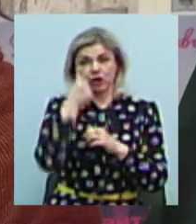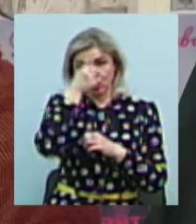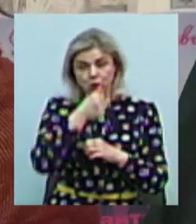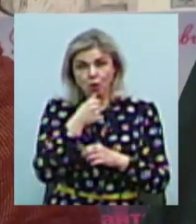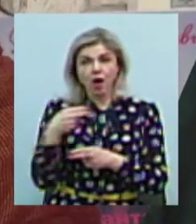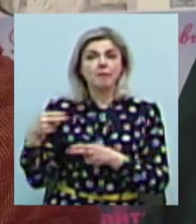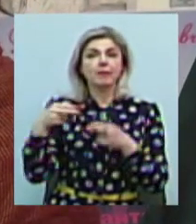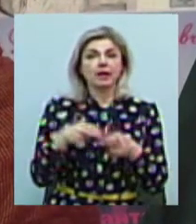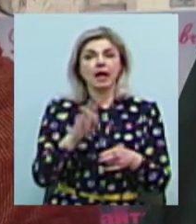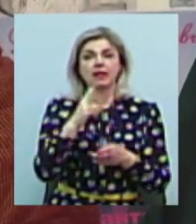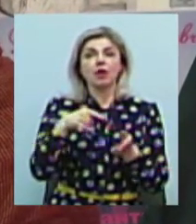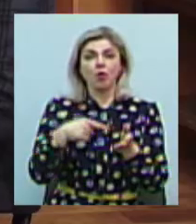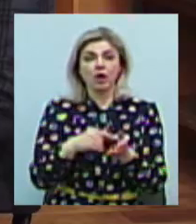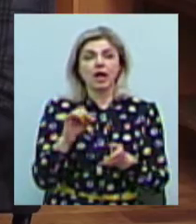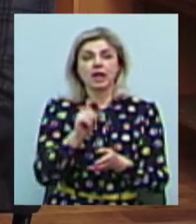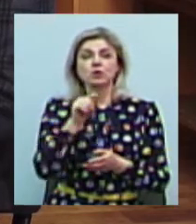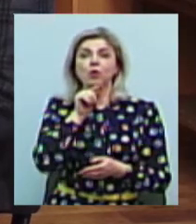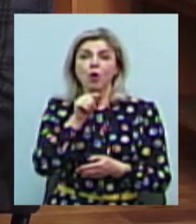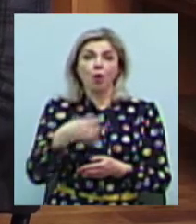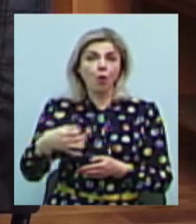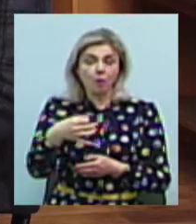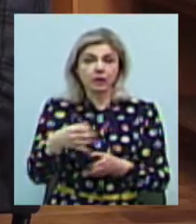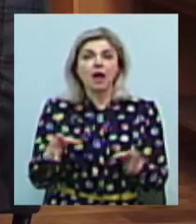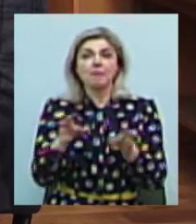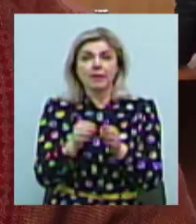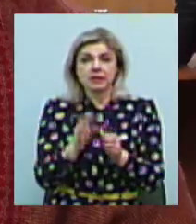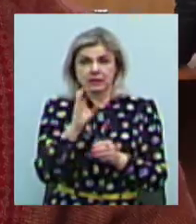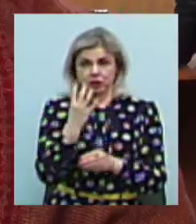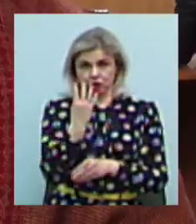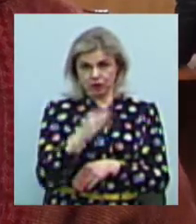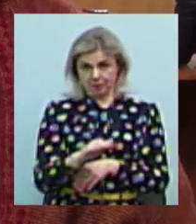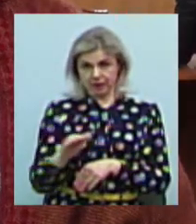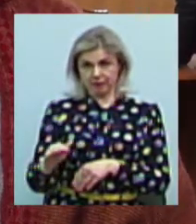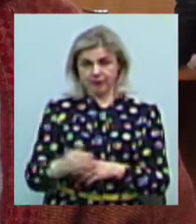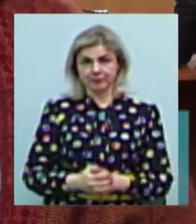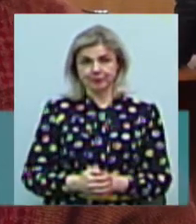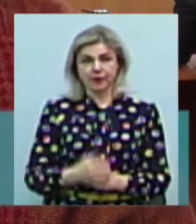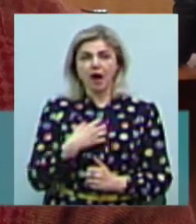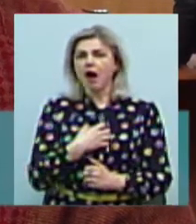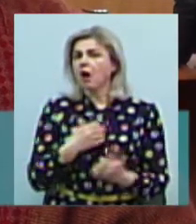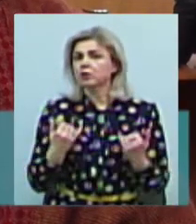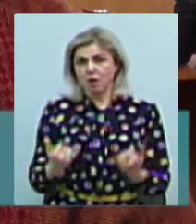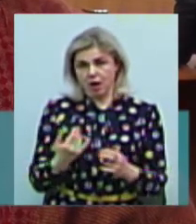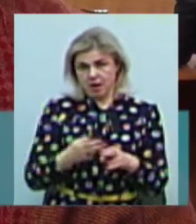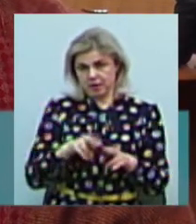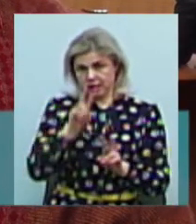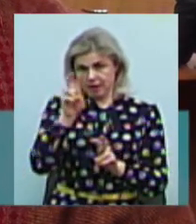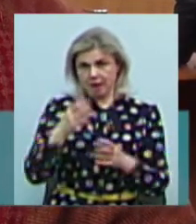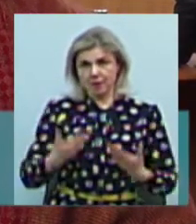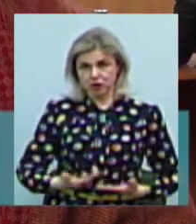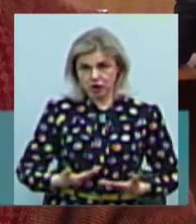приїхала до Миколаєва з міста Ровеньки Луганської області разом з чотирма дітьми. Актуальна дуже тема житла, тому